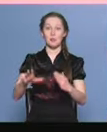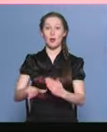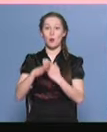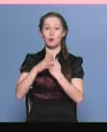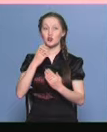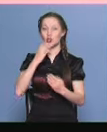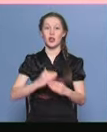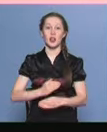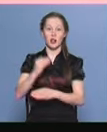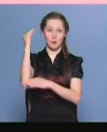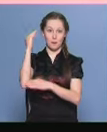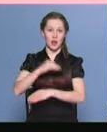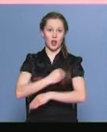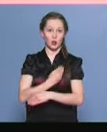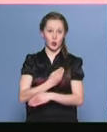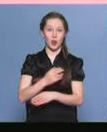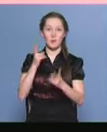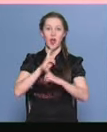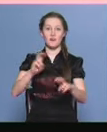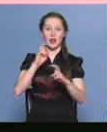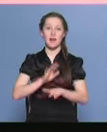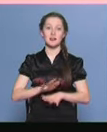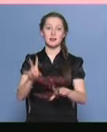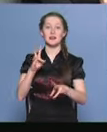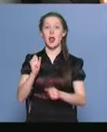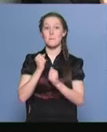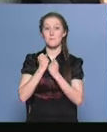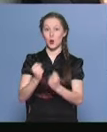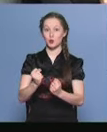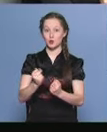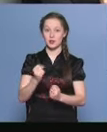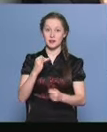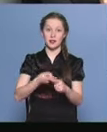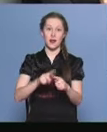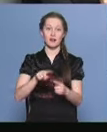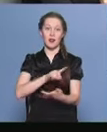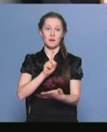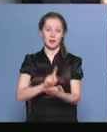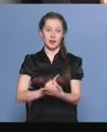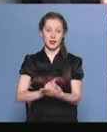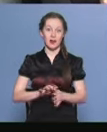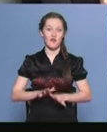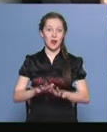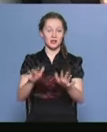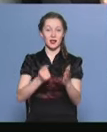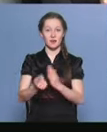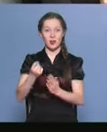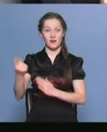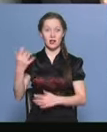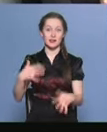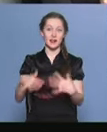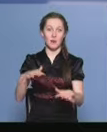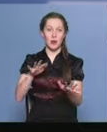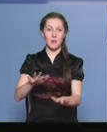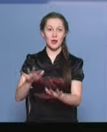«Т-Плюс» и удмуртские коммунальные системы проверяют свои сети на прочность. Процедура обязательная, так в магистралях выявляют слабые места. Дефектные